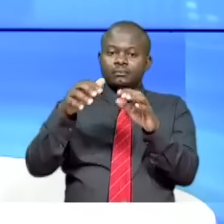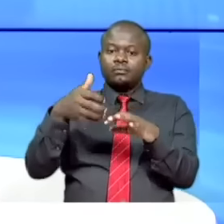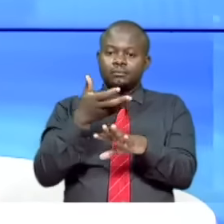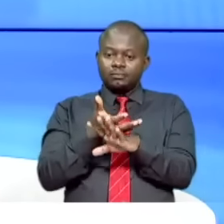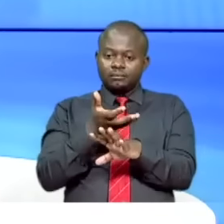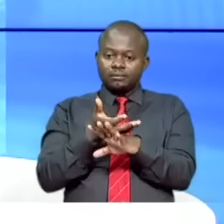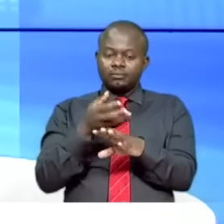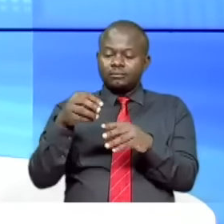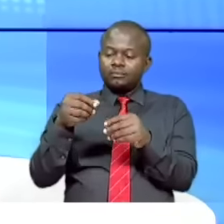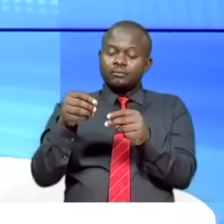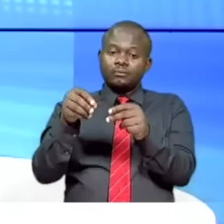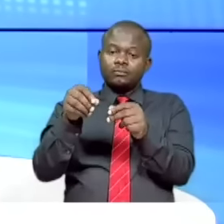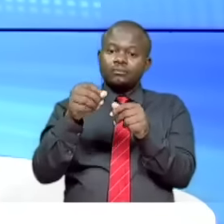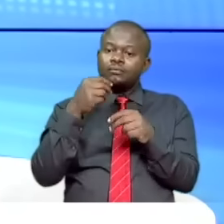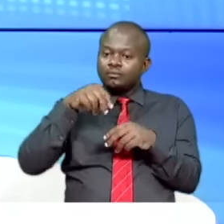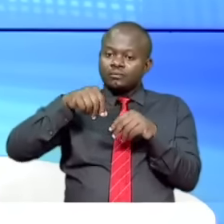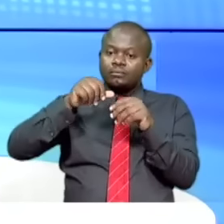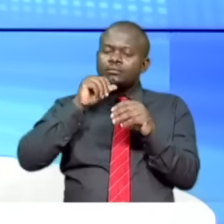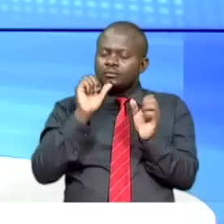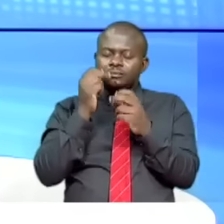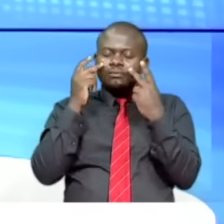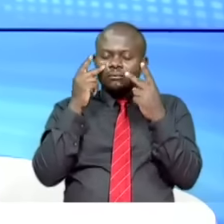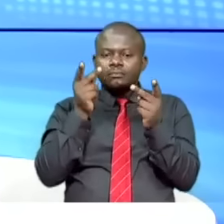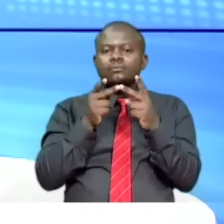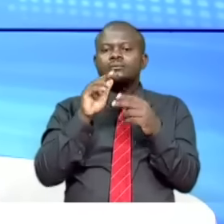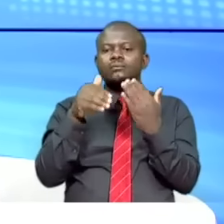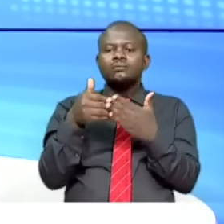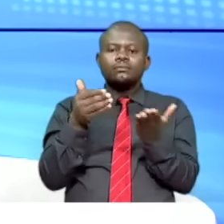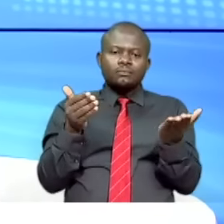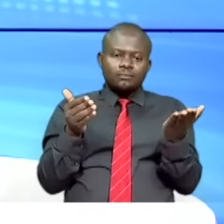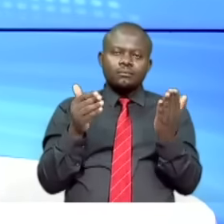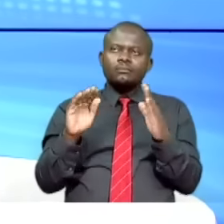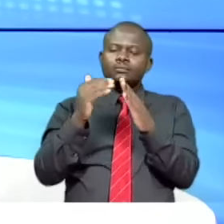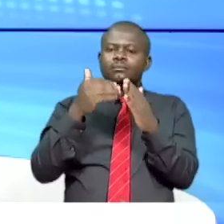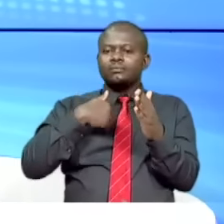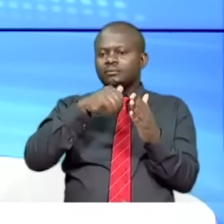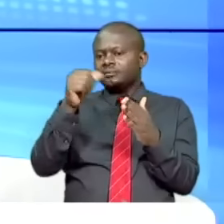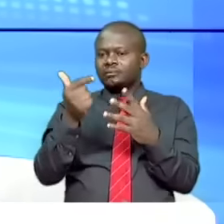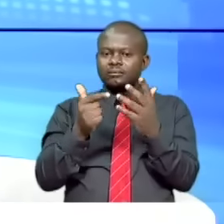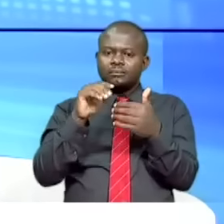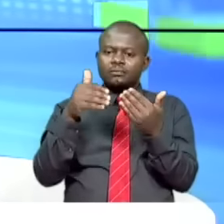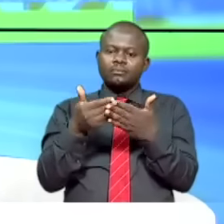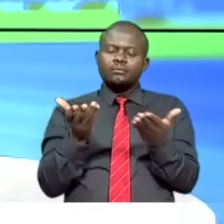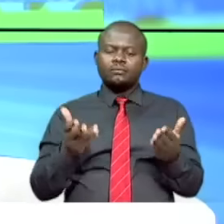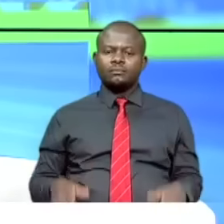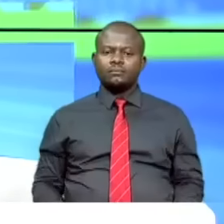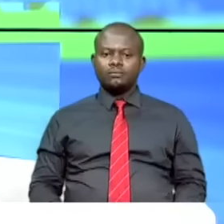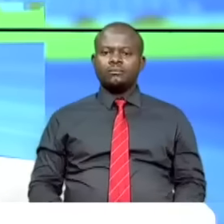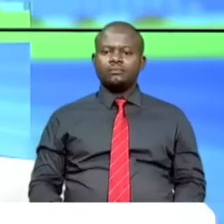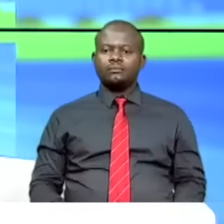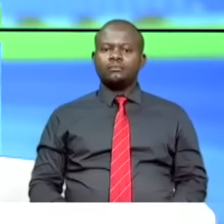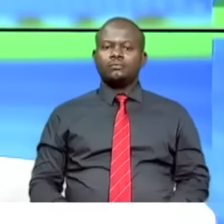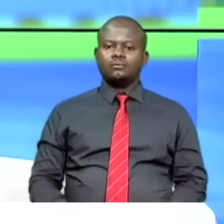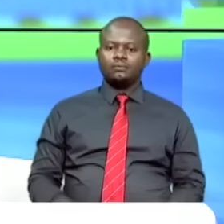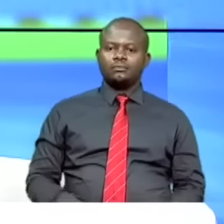udapfa kuboneka ahariho hose ariko se uyu musozi ufite ibindi bihe katubaze mugenzi wacu Robert Byiringiro